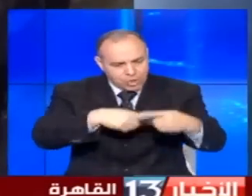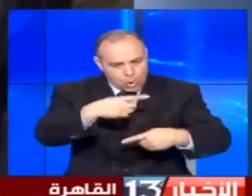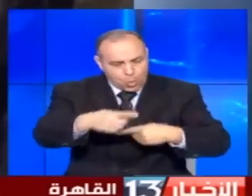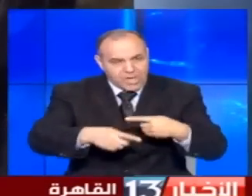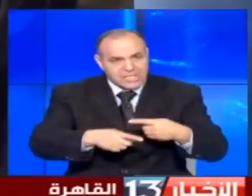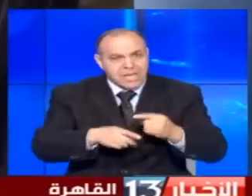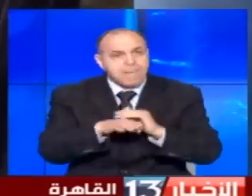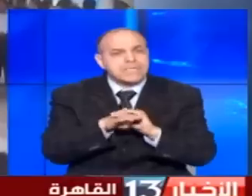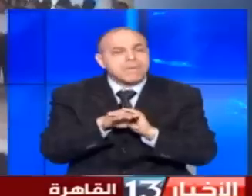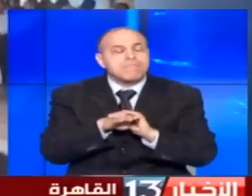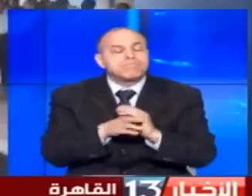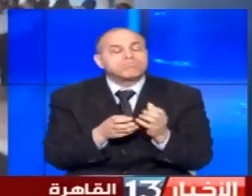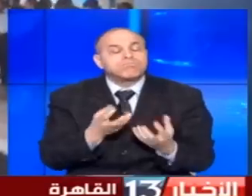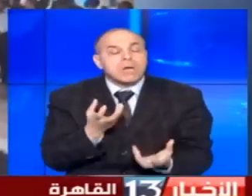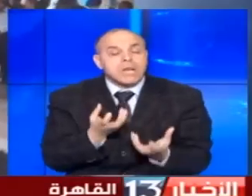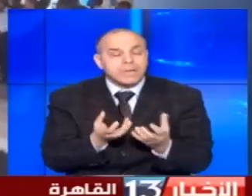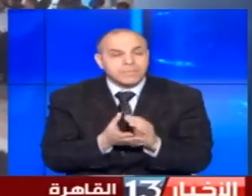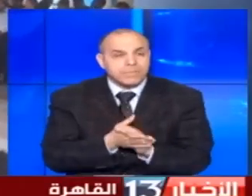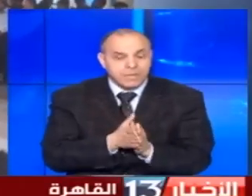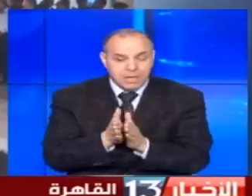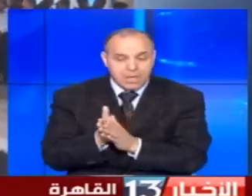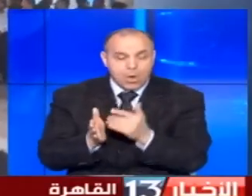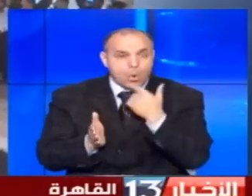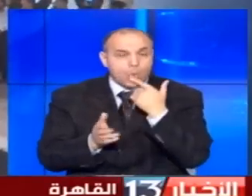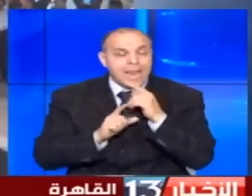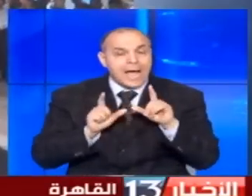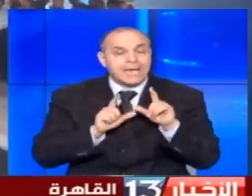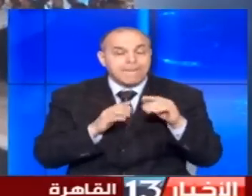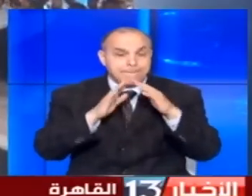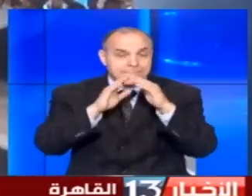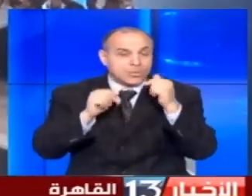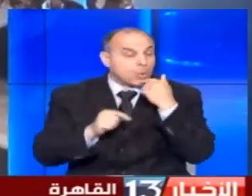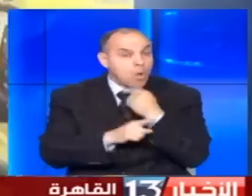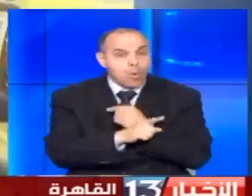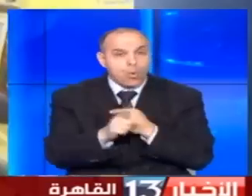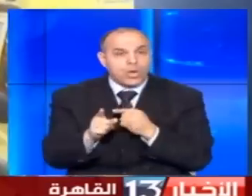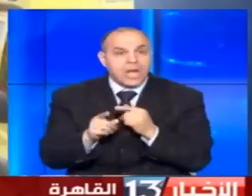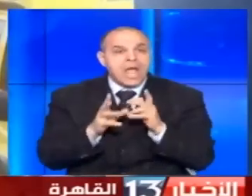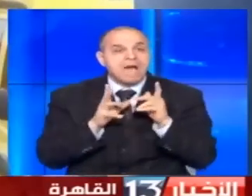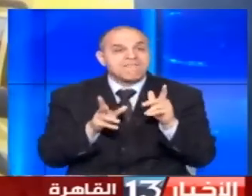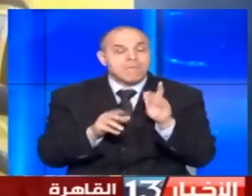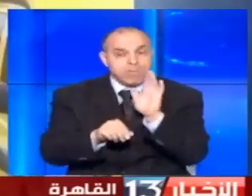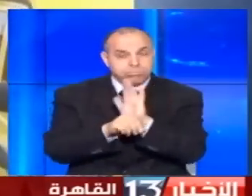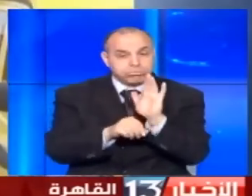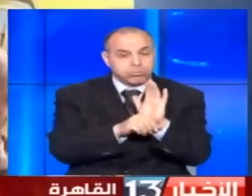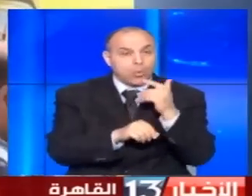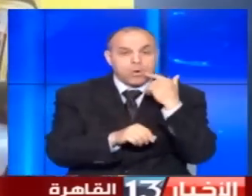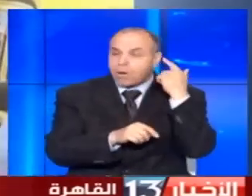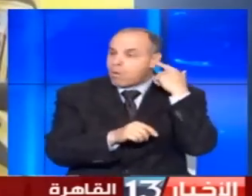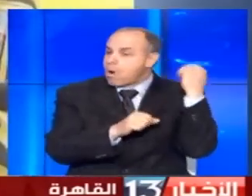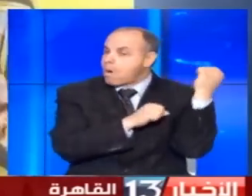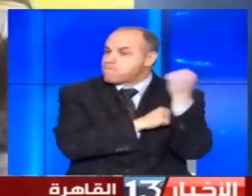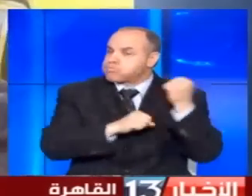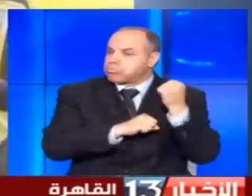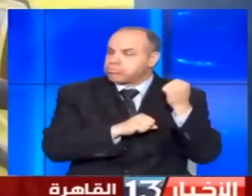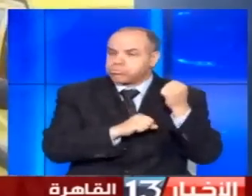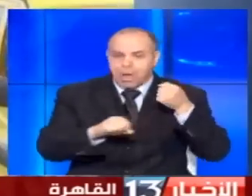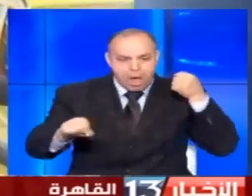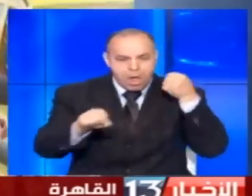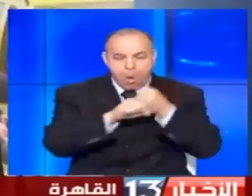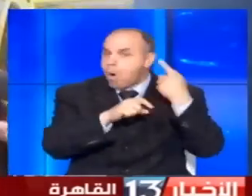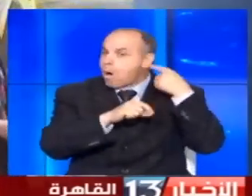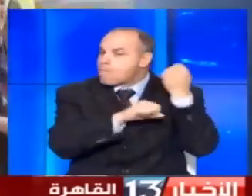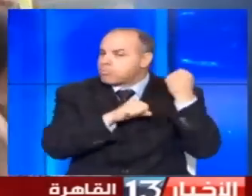للوقوف على الاسباب فيما نقلت وسائل اعلام مصريه عن شهود عيان ان دوي انفجار سمع عندما ارتطم